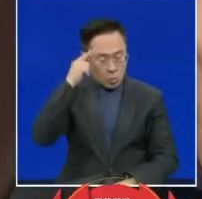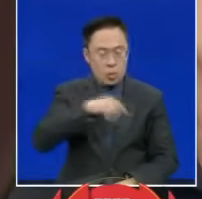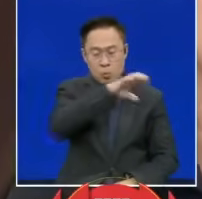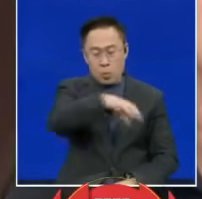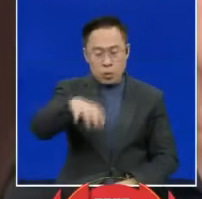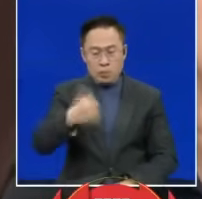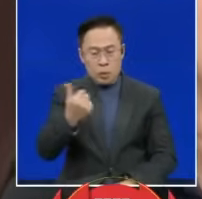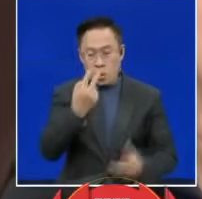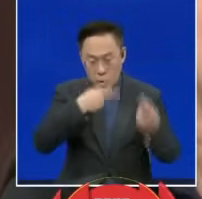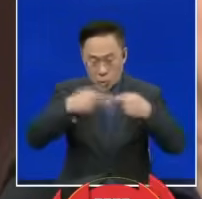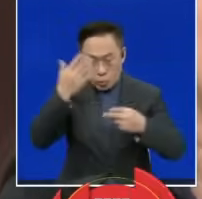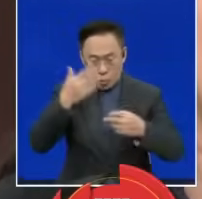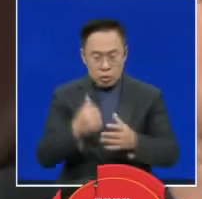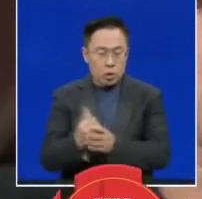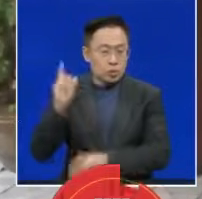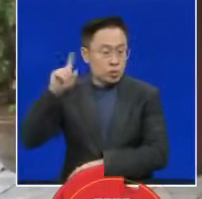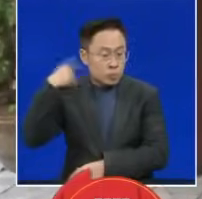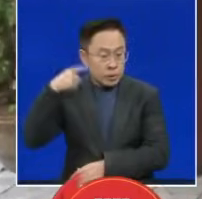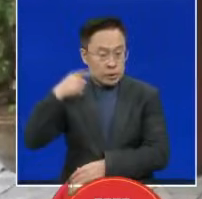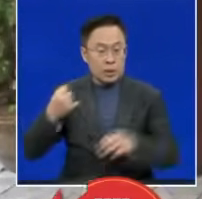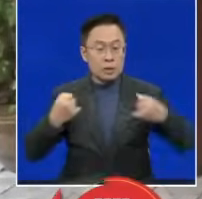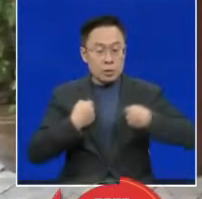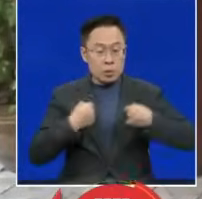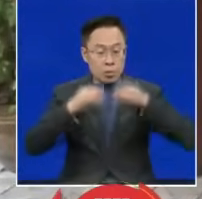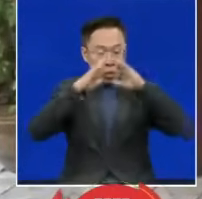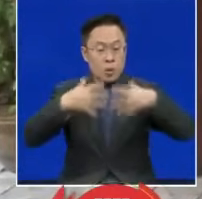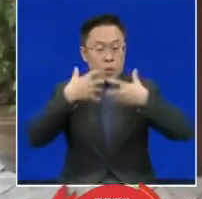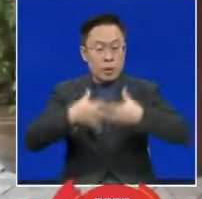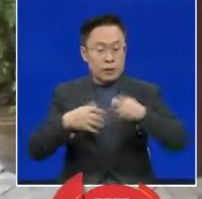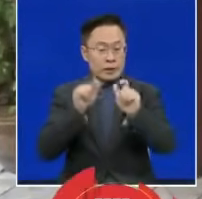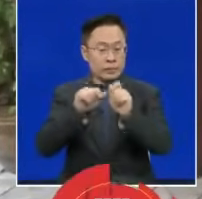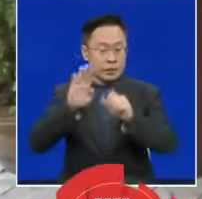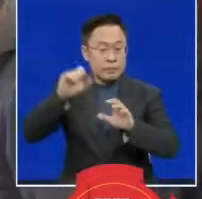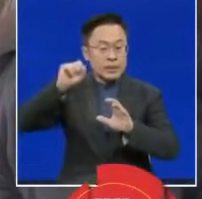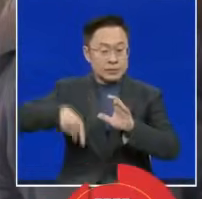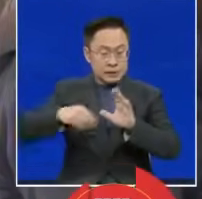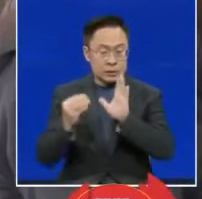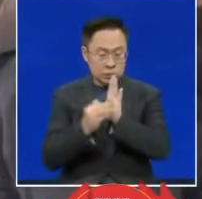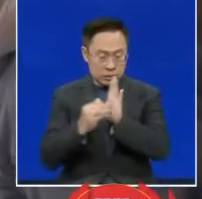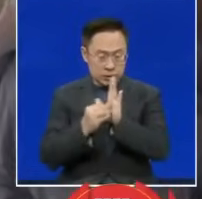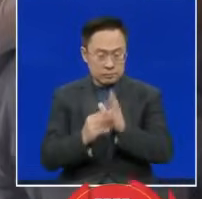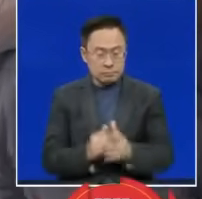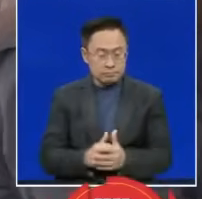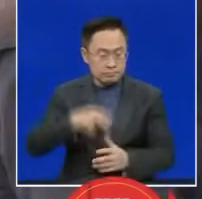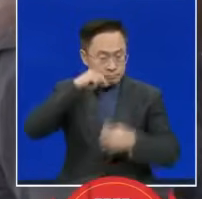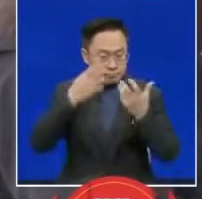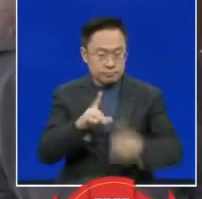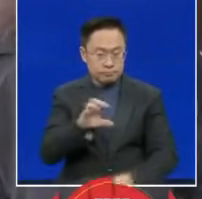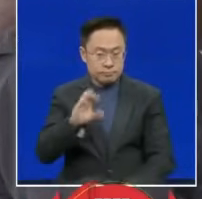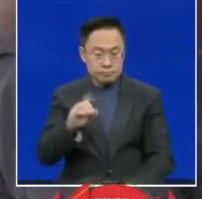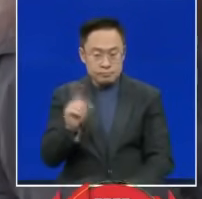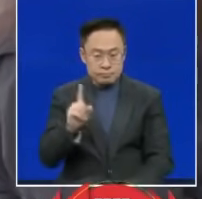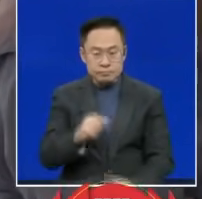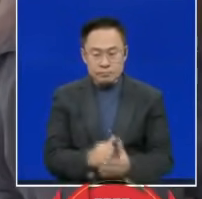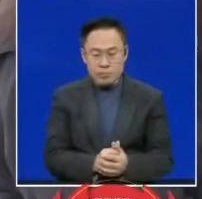ดำเนินคดีกับคุณวรรณานะครับก็จากที่ถูกตรวจพบไอ้กากแคดเมียม 150ตันที่บางซื่อเนี่ยคุณ